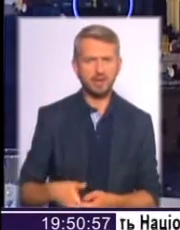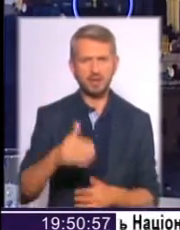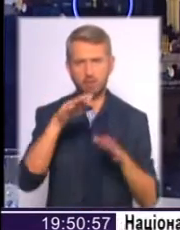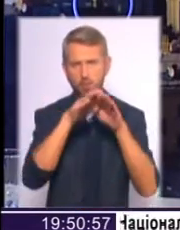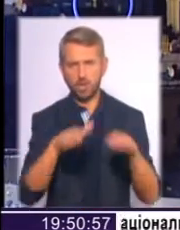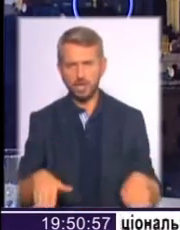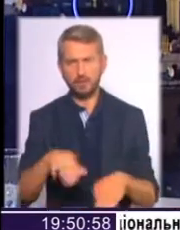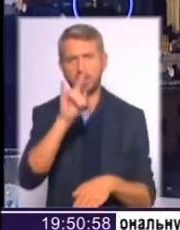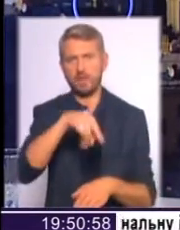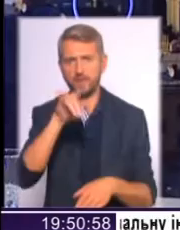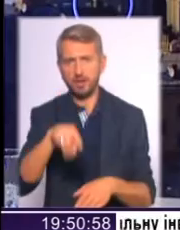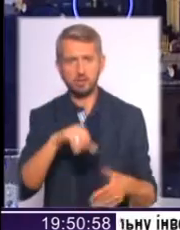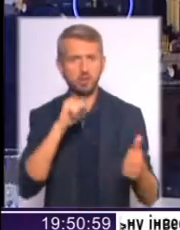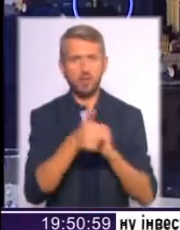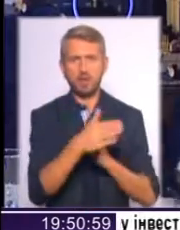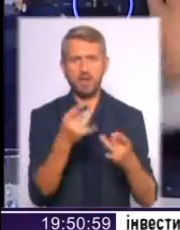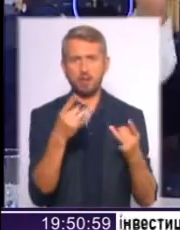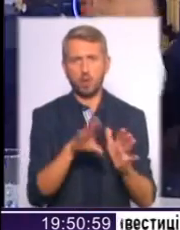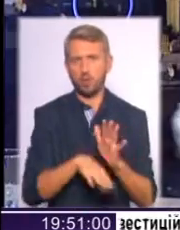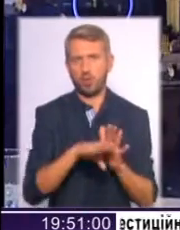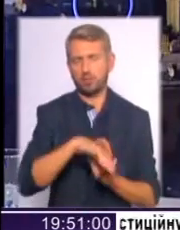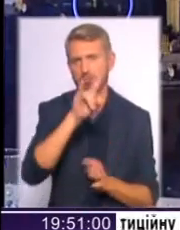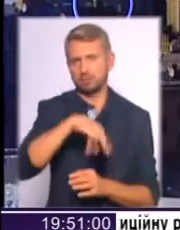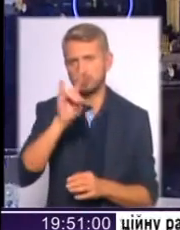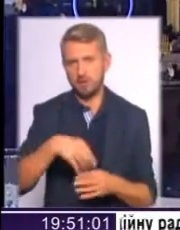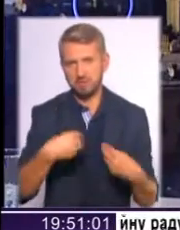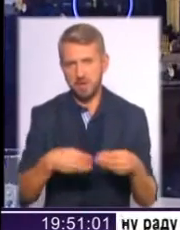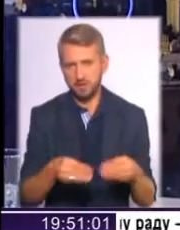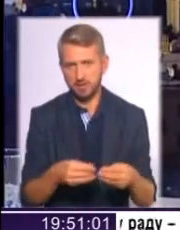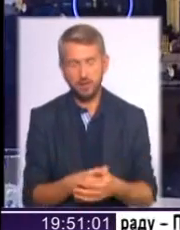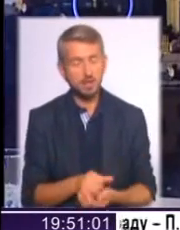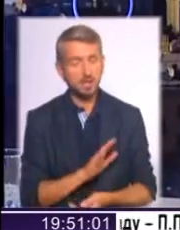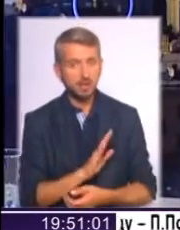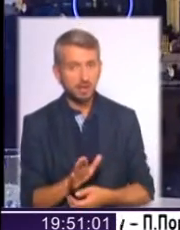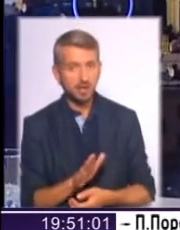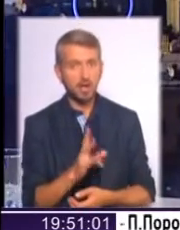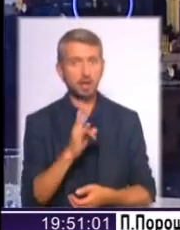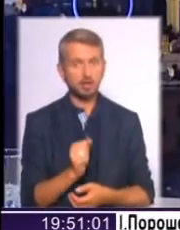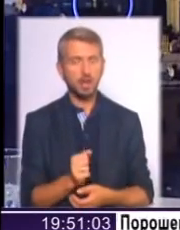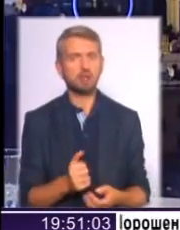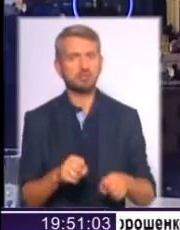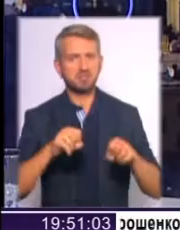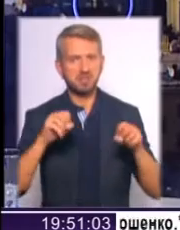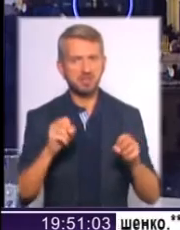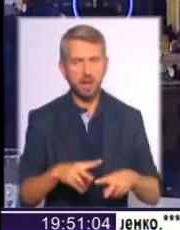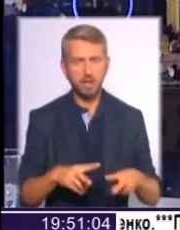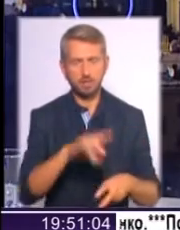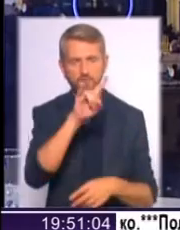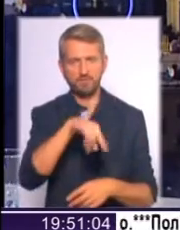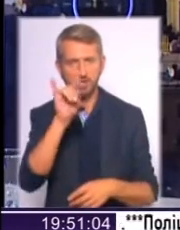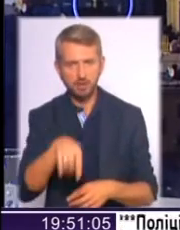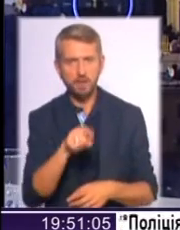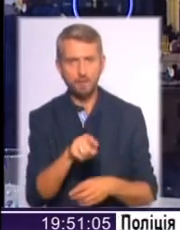Не просто на пластикові склопакети, які от ми звикли. Склопакет, значить, він не розбирачий. Ні, на вже спеціальні вікна, які